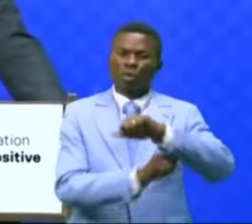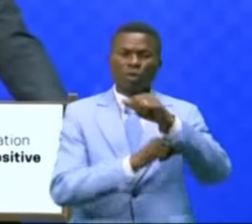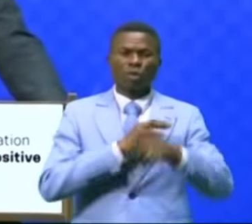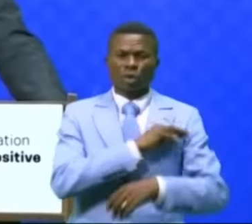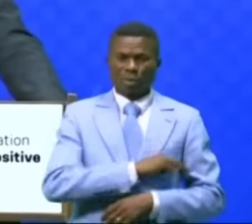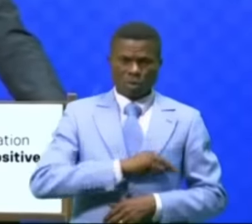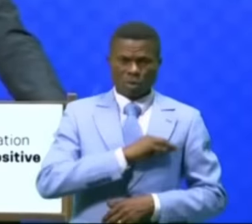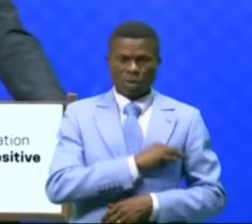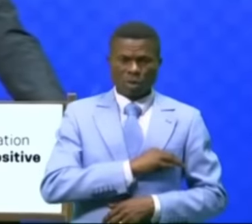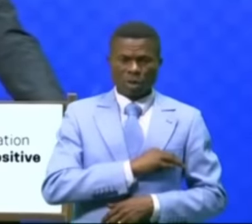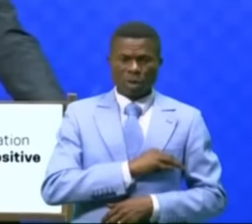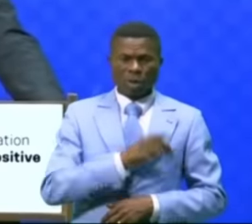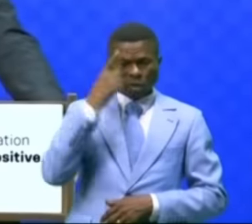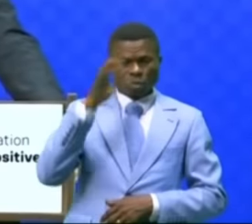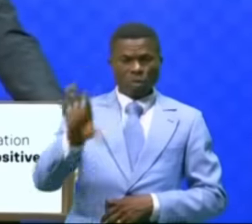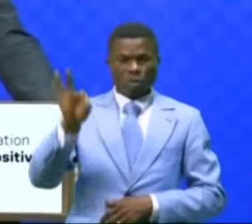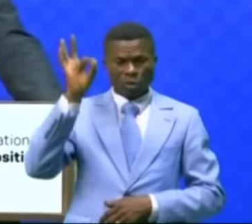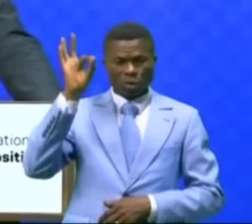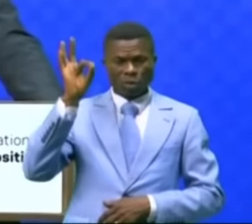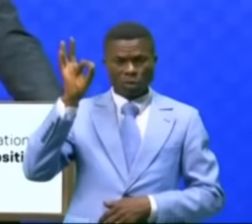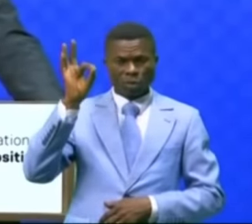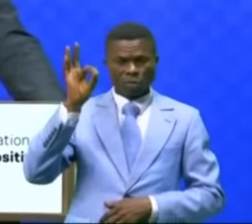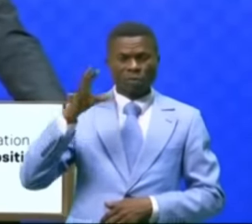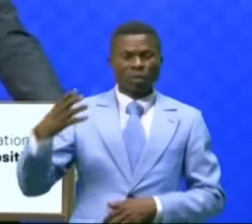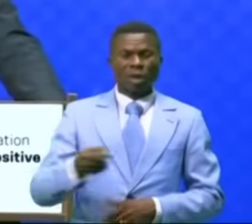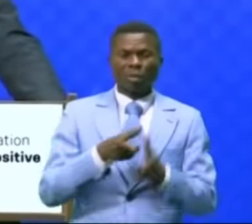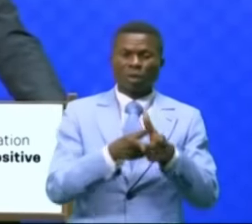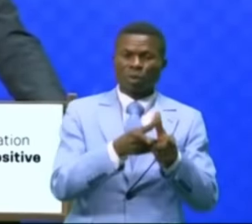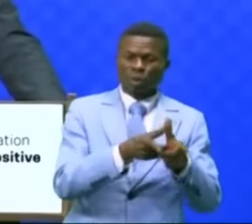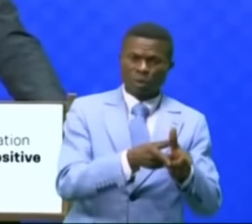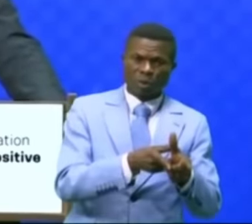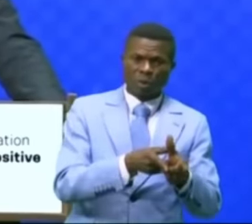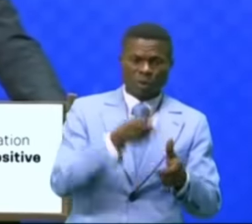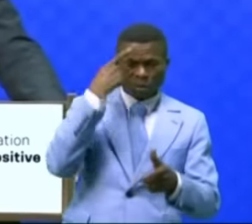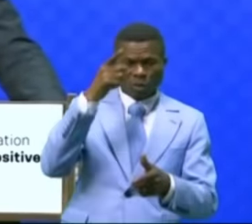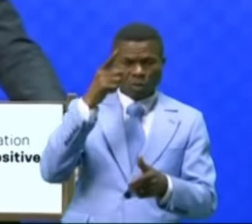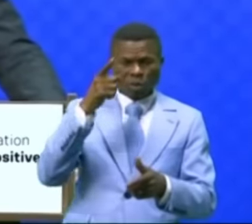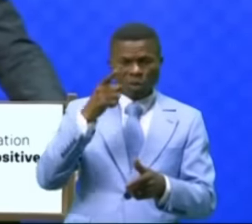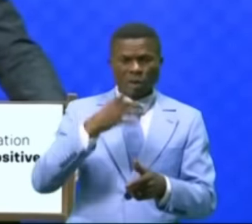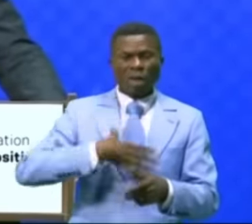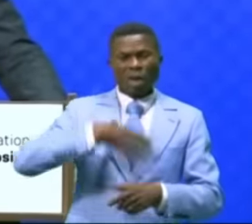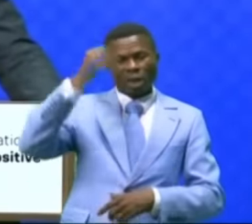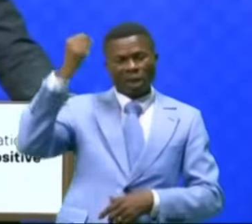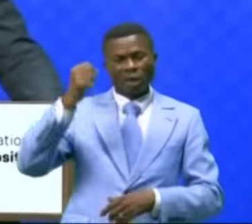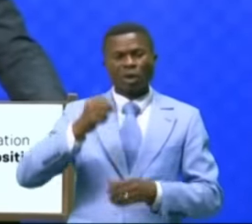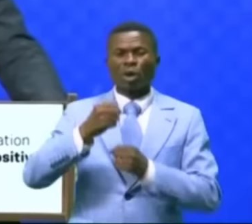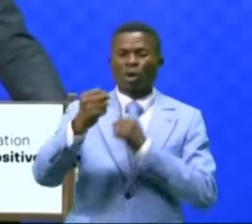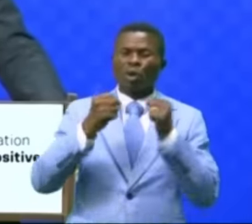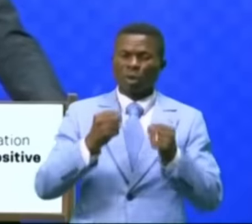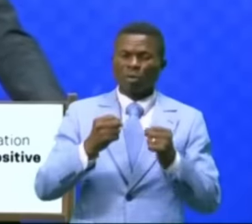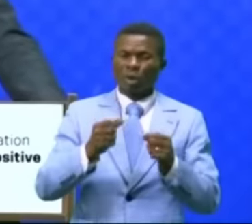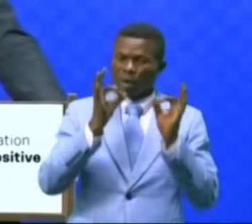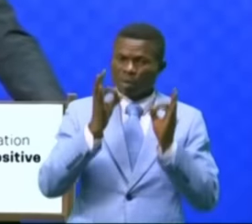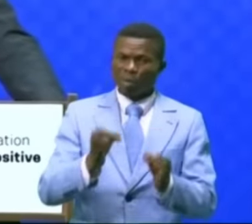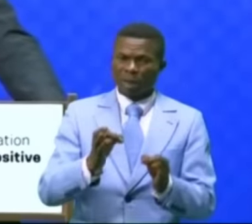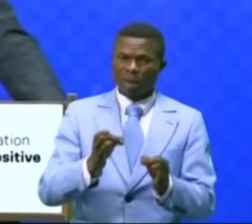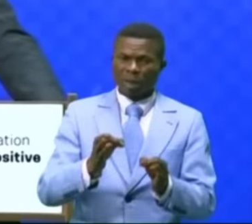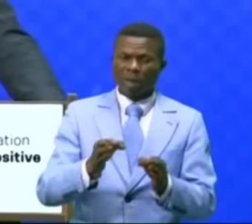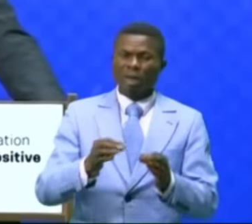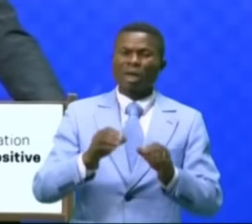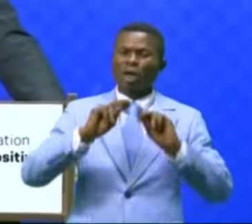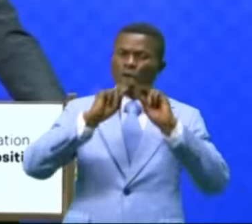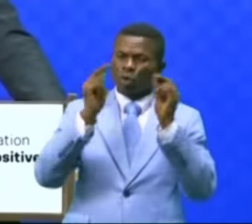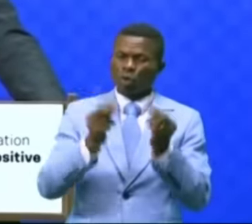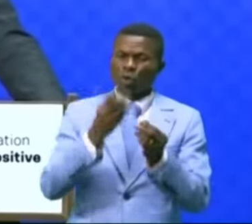moral, à ceux qui choisissent de prendre les armes pour penser conquérir le pouvoir, alors que nous sommes dans un cycle